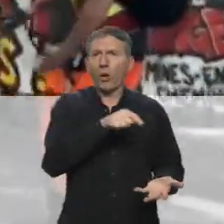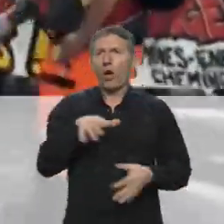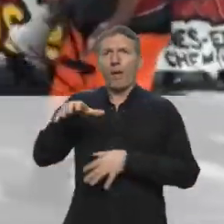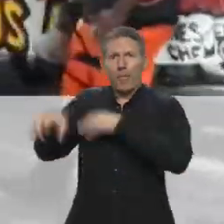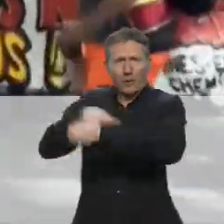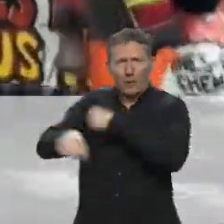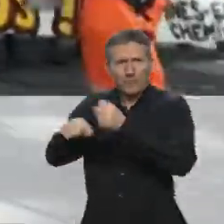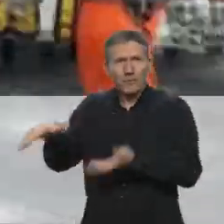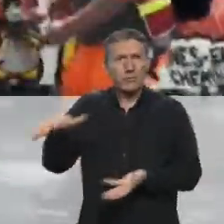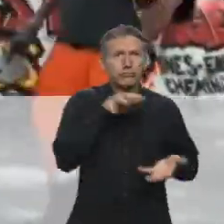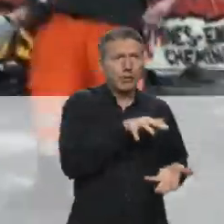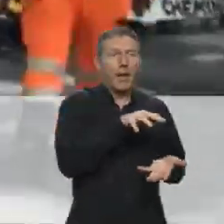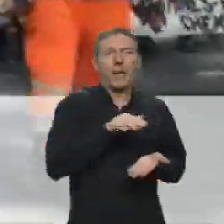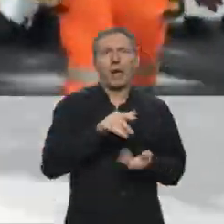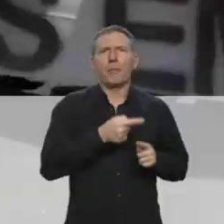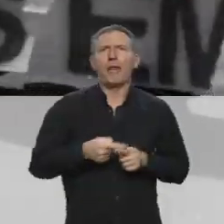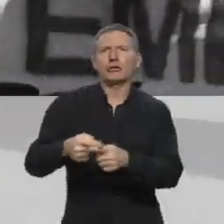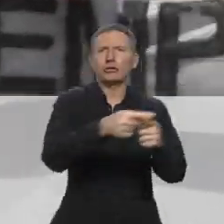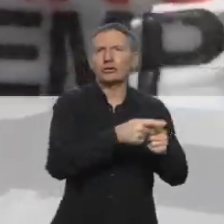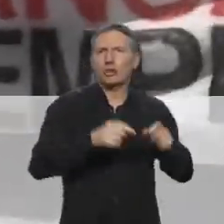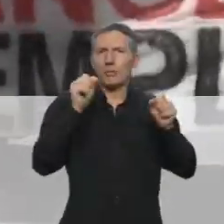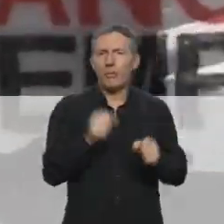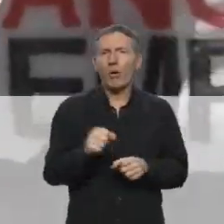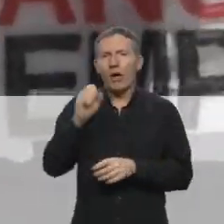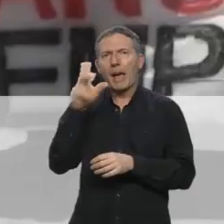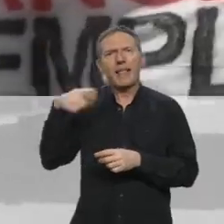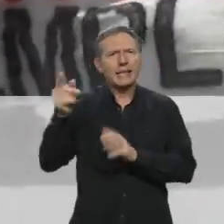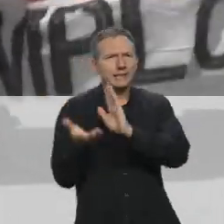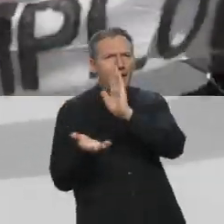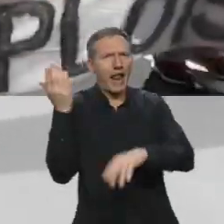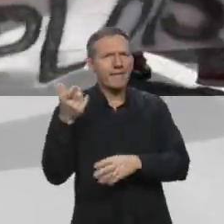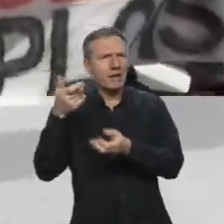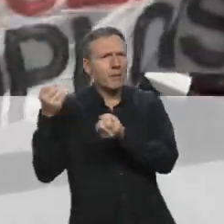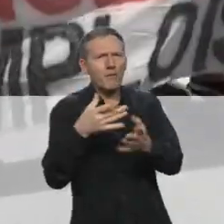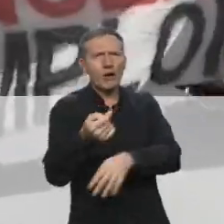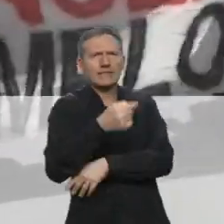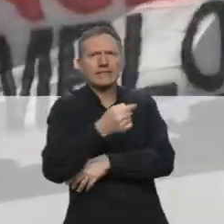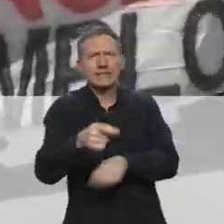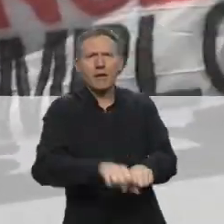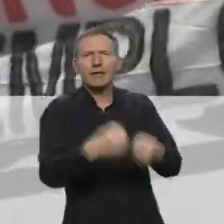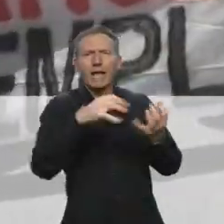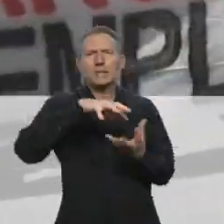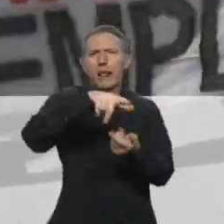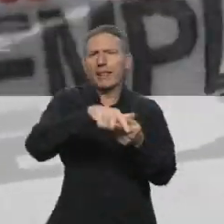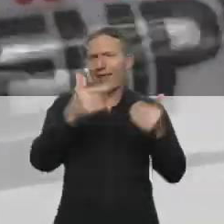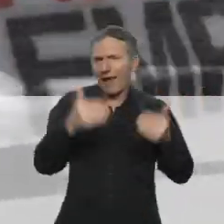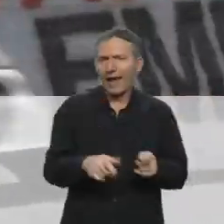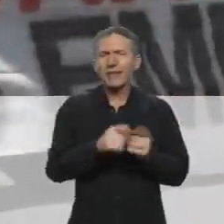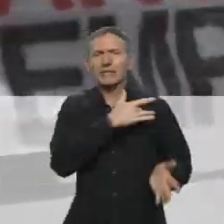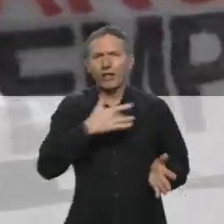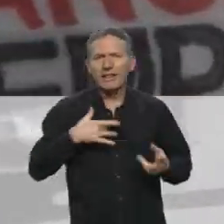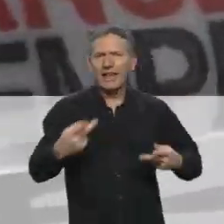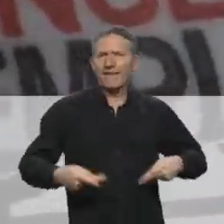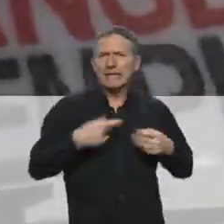richesses, il faut les reprendre, les partager. Et il faut enlever aux capitalistes les moyens de nuire, de bousiller la planète, notre